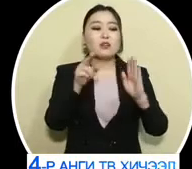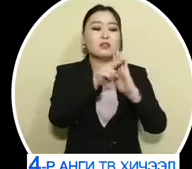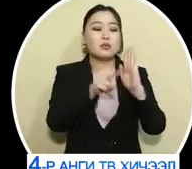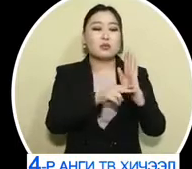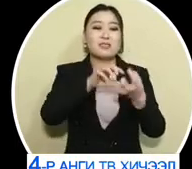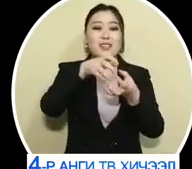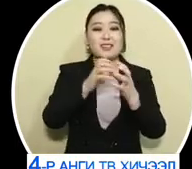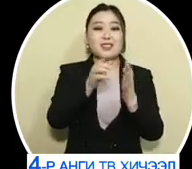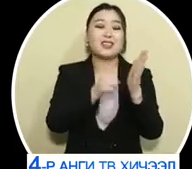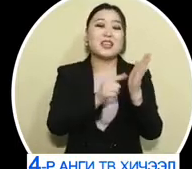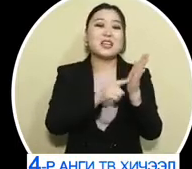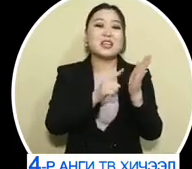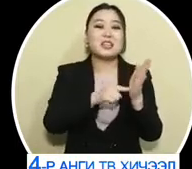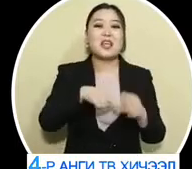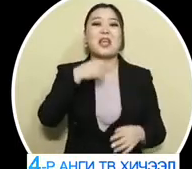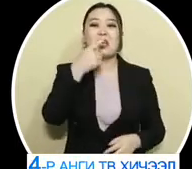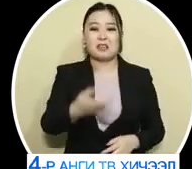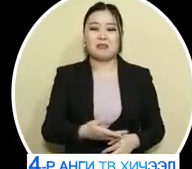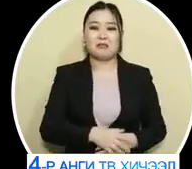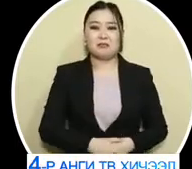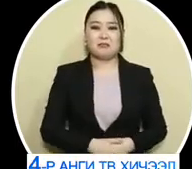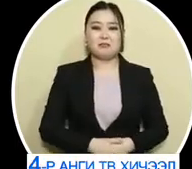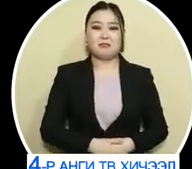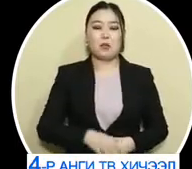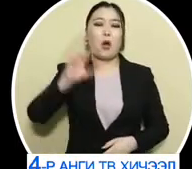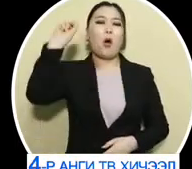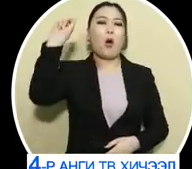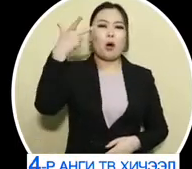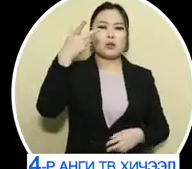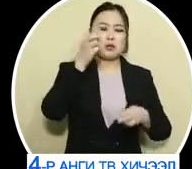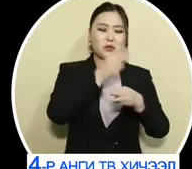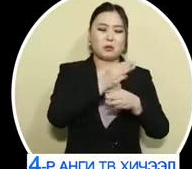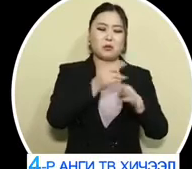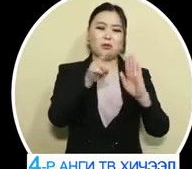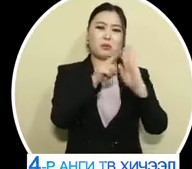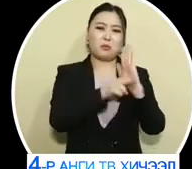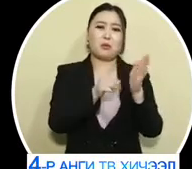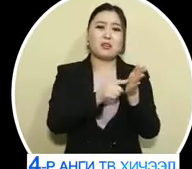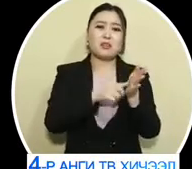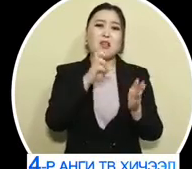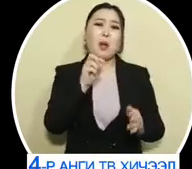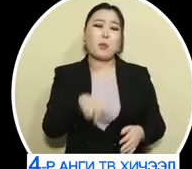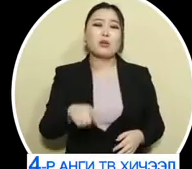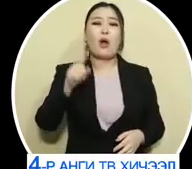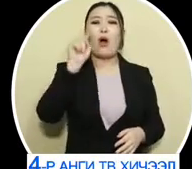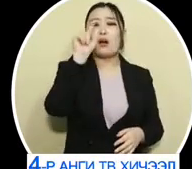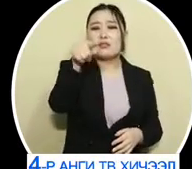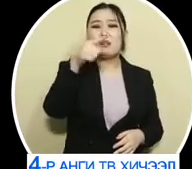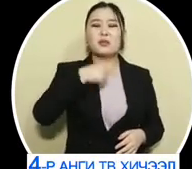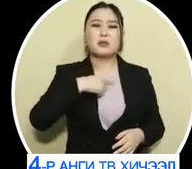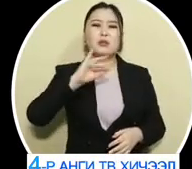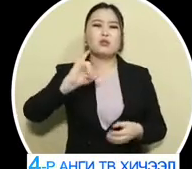гин. Тэгэхээр би яадаг үлээ одонд томьёо хэрэгтэй бол очоод би